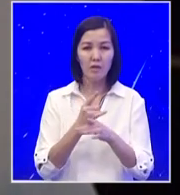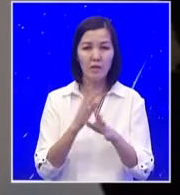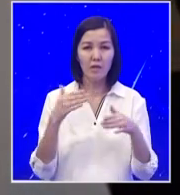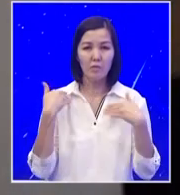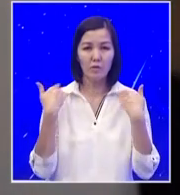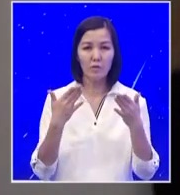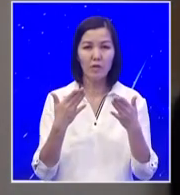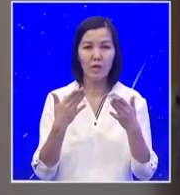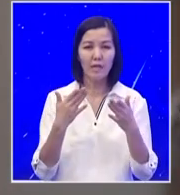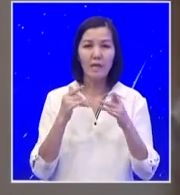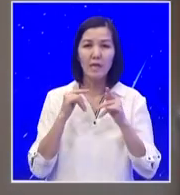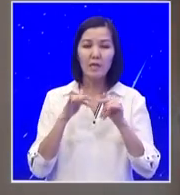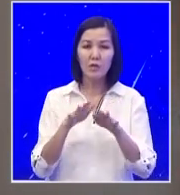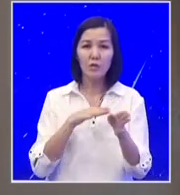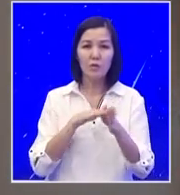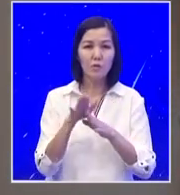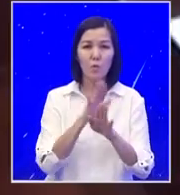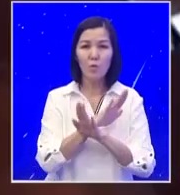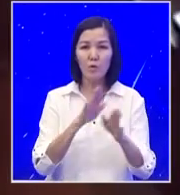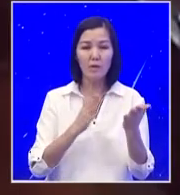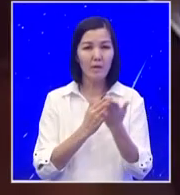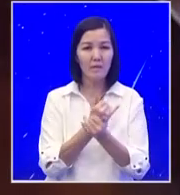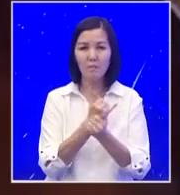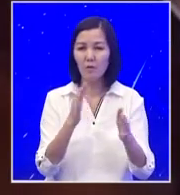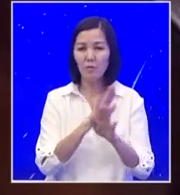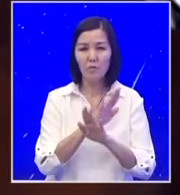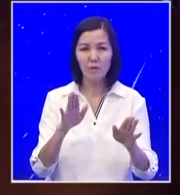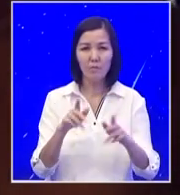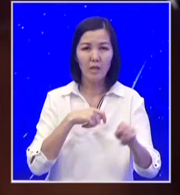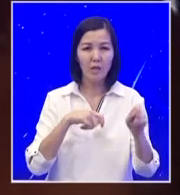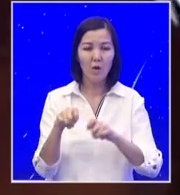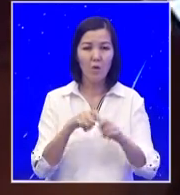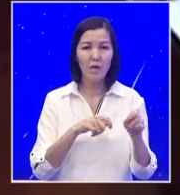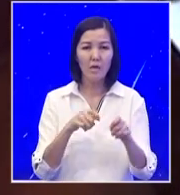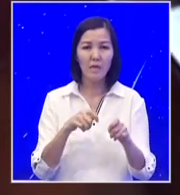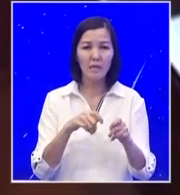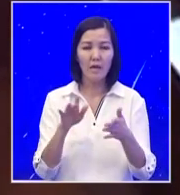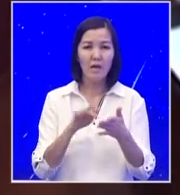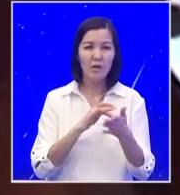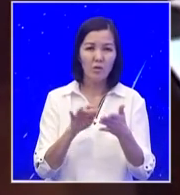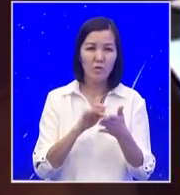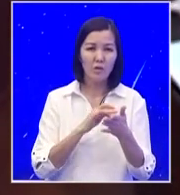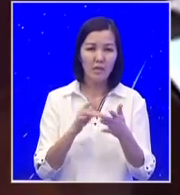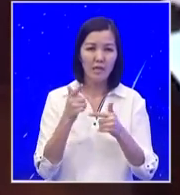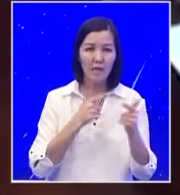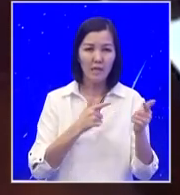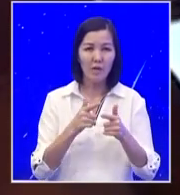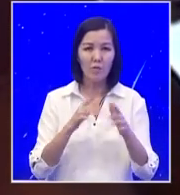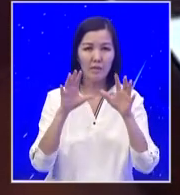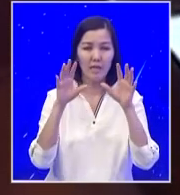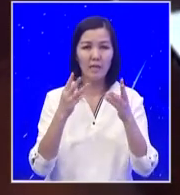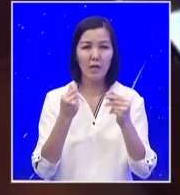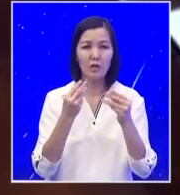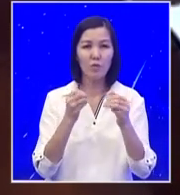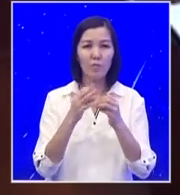жүзінде жұмыстарды орындамай қызметтер көрсетпеген. Тауарды тиеп жүктеме шот фактураларды рәсімдеу арқылы ғана заңсыз ақша